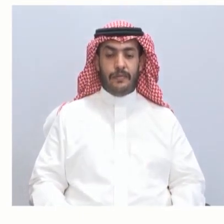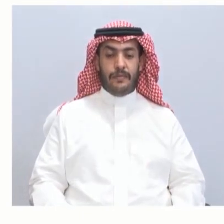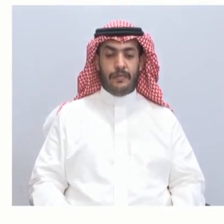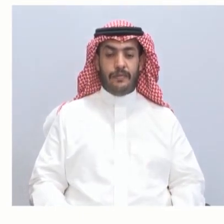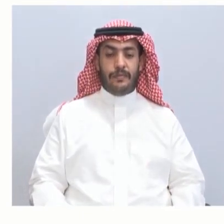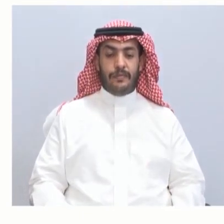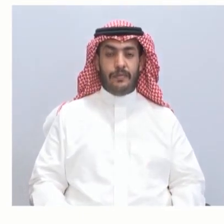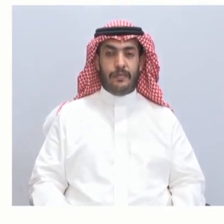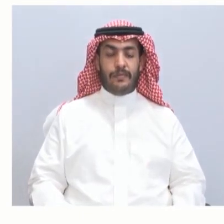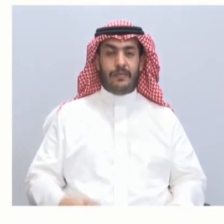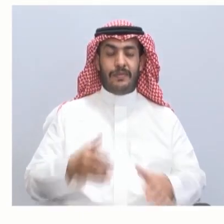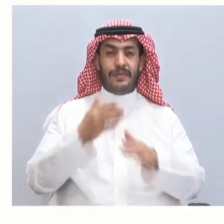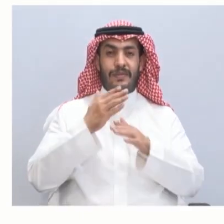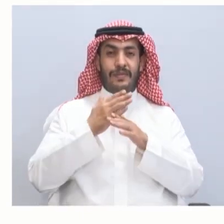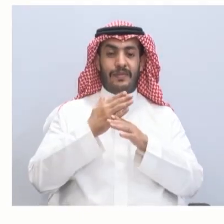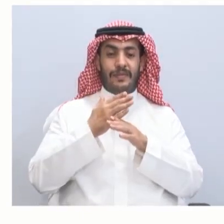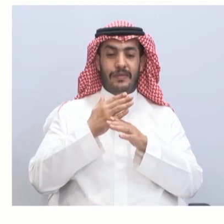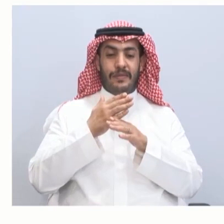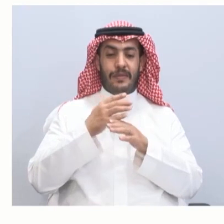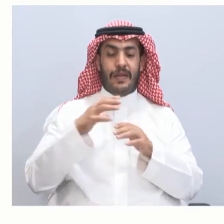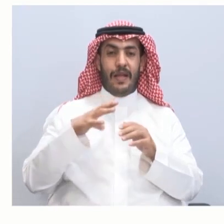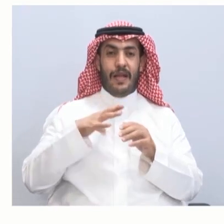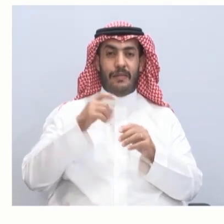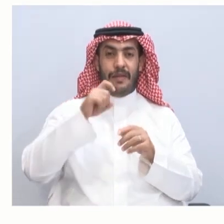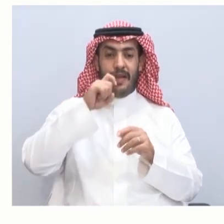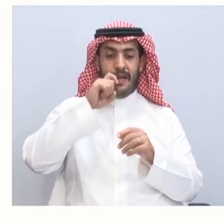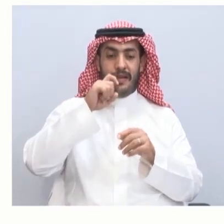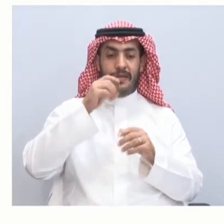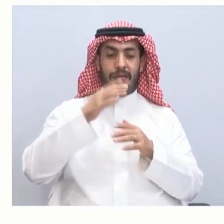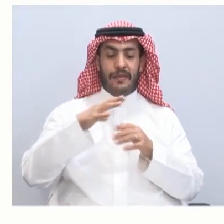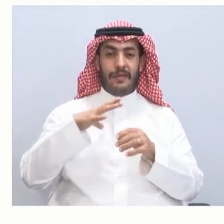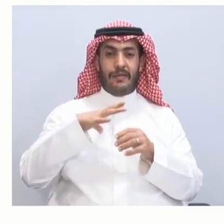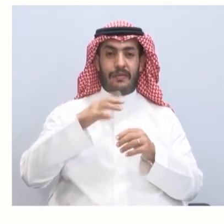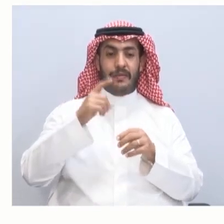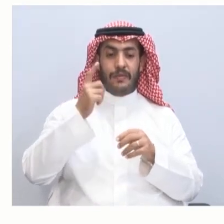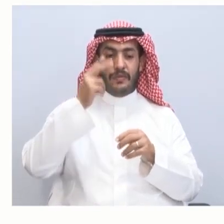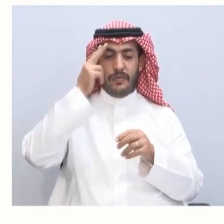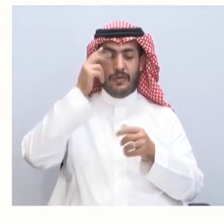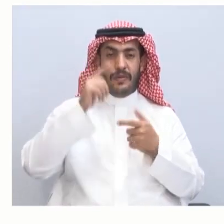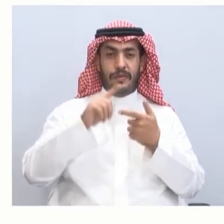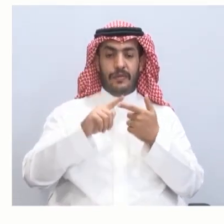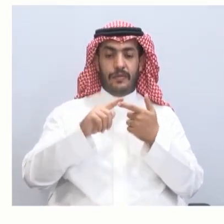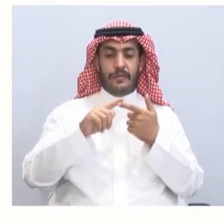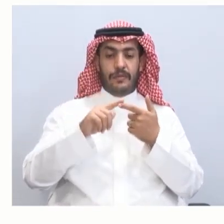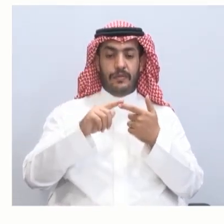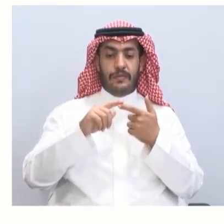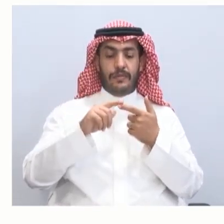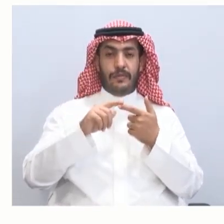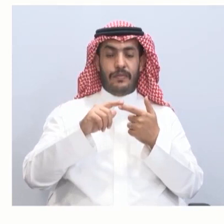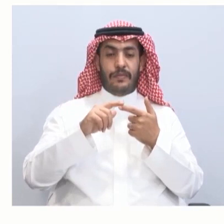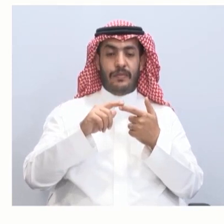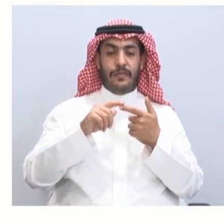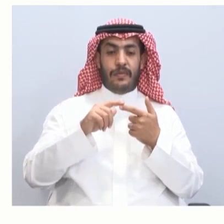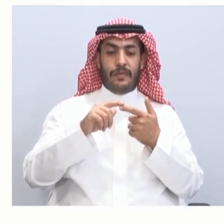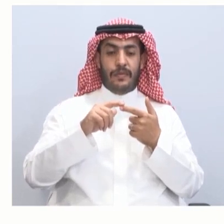منها بسبب ذلك امير حائل احد امراء الدوله السعوديه الثانيه على